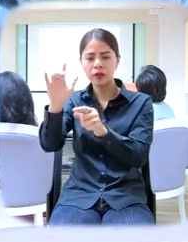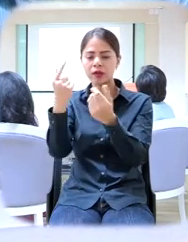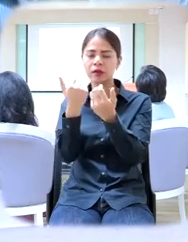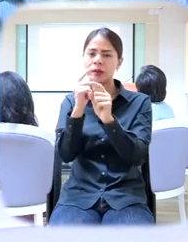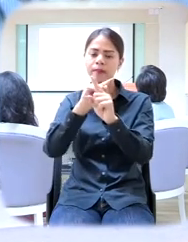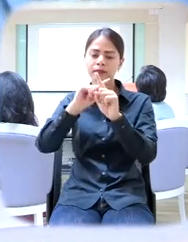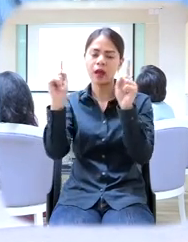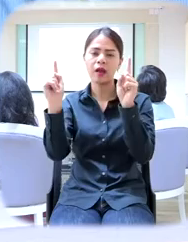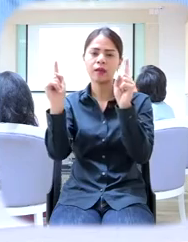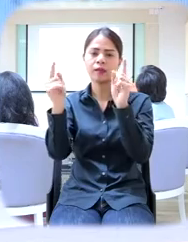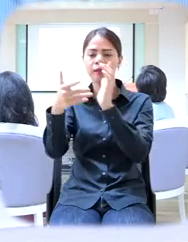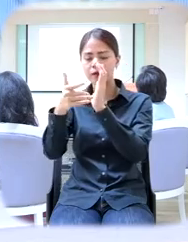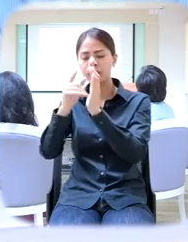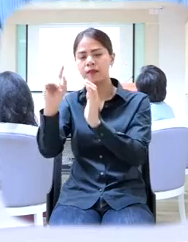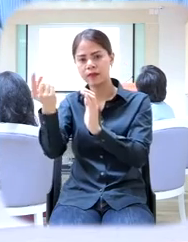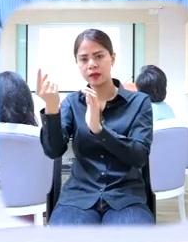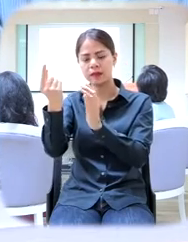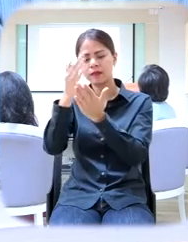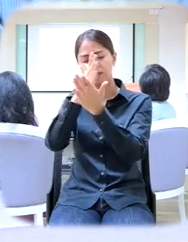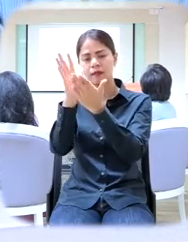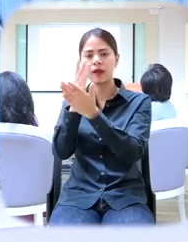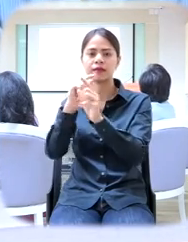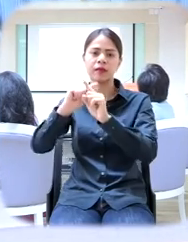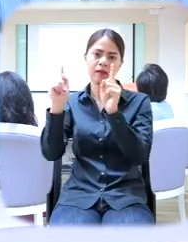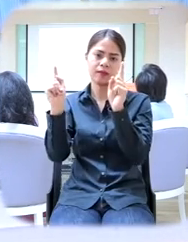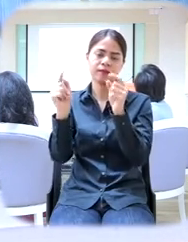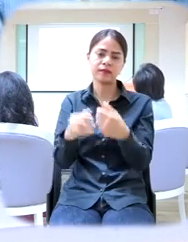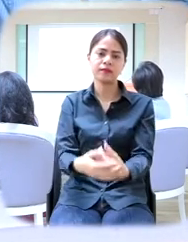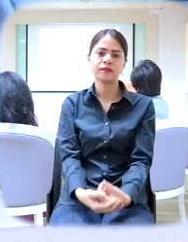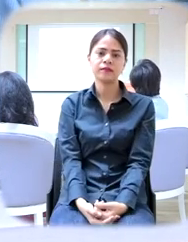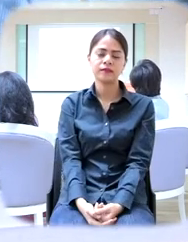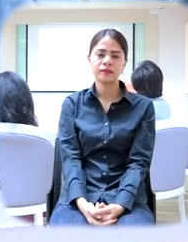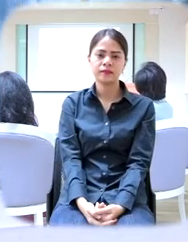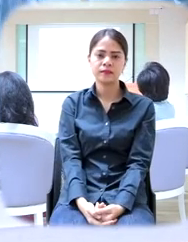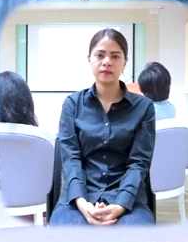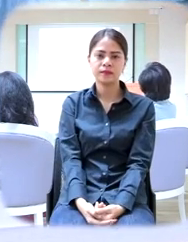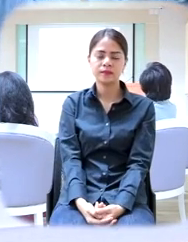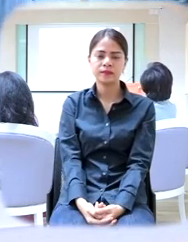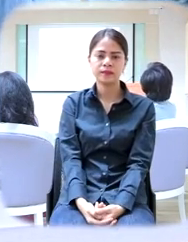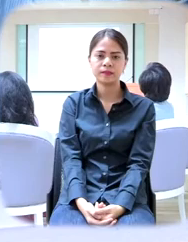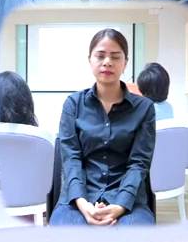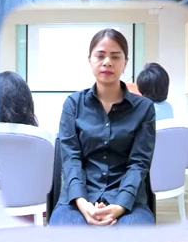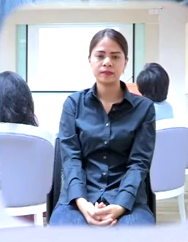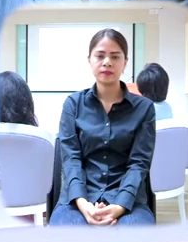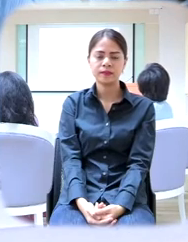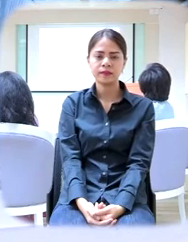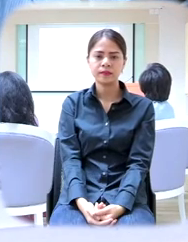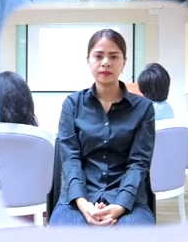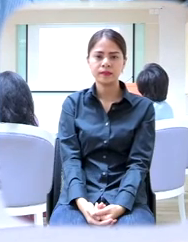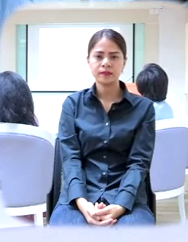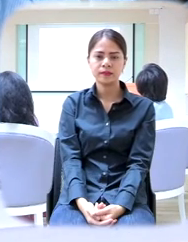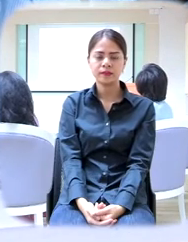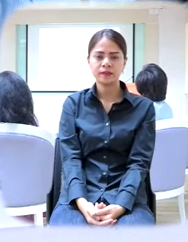ป็นอีกระบบหนึ่ง Library science in Siam in Thailand.When and where did library